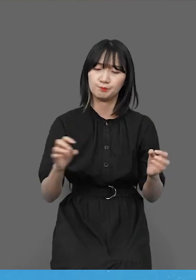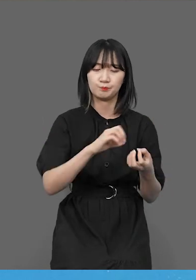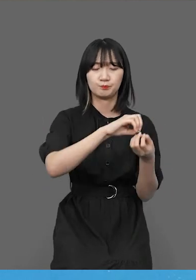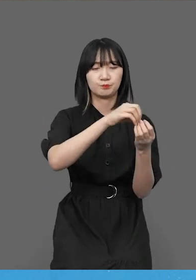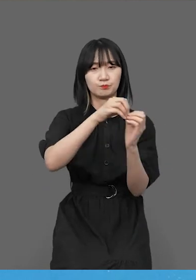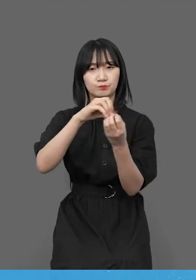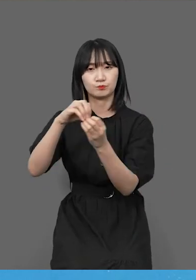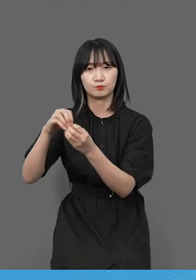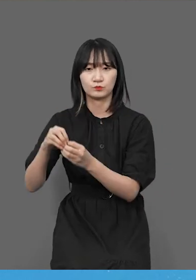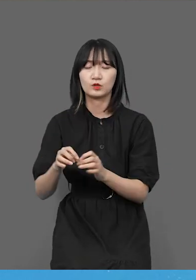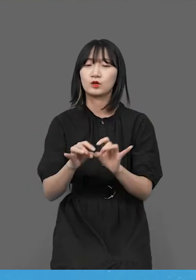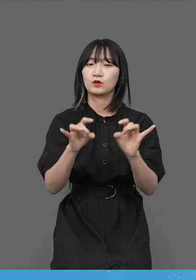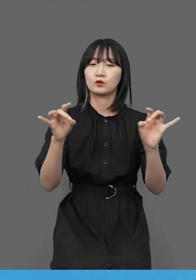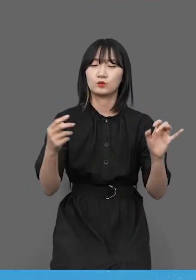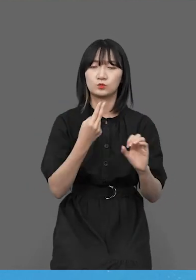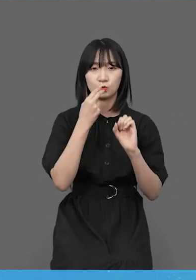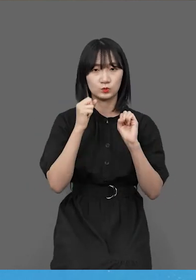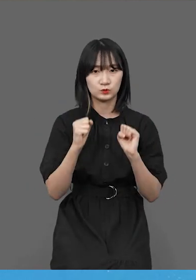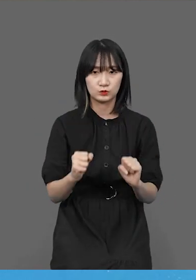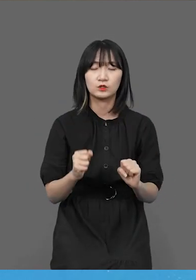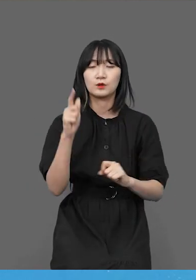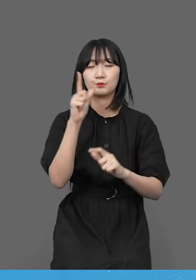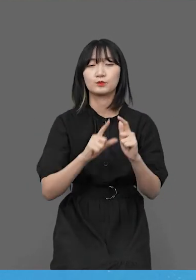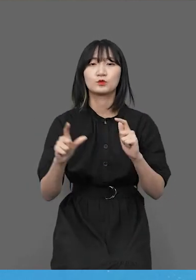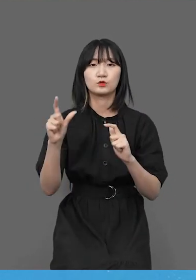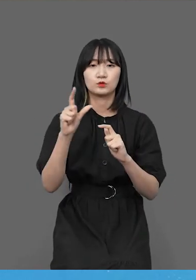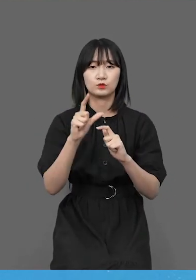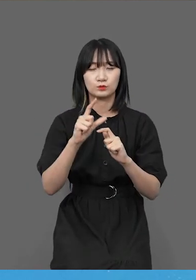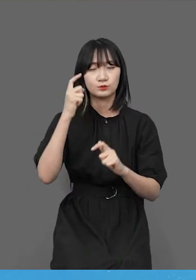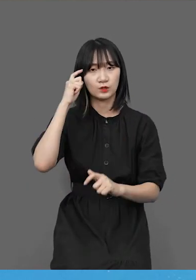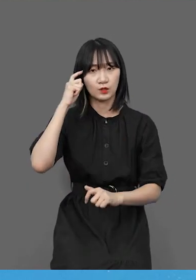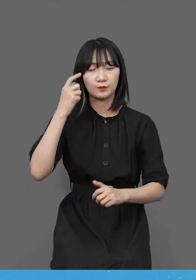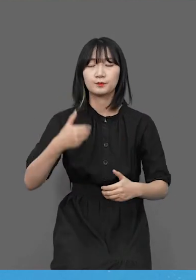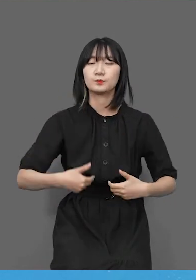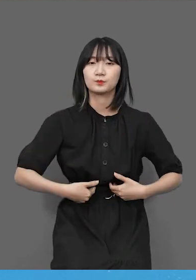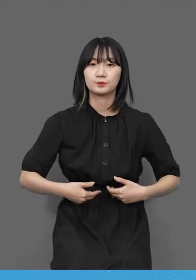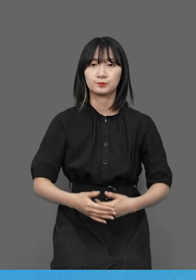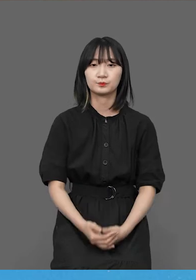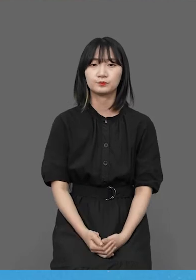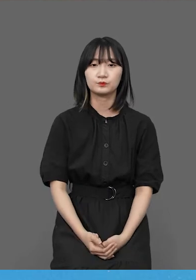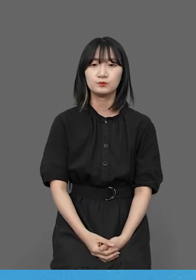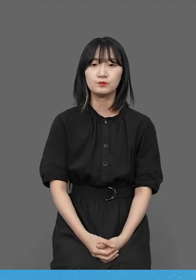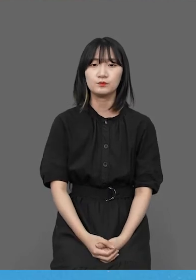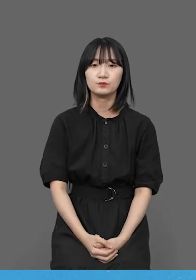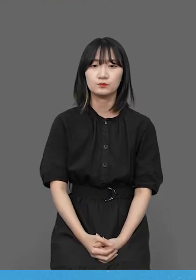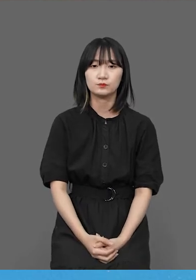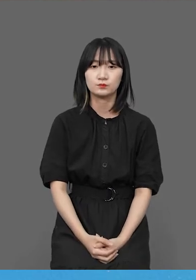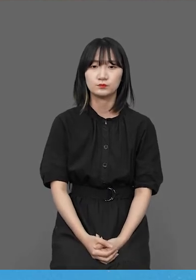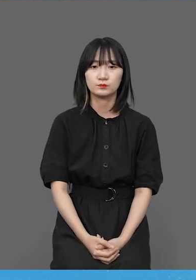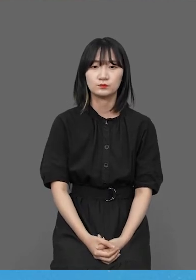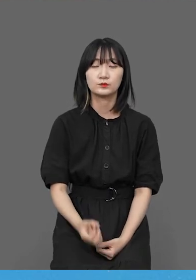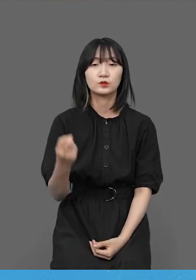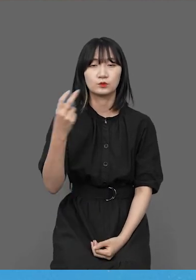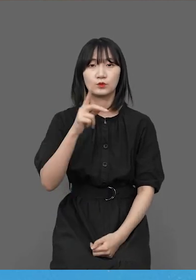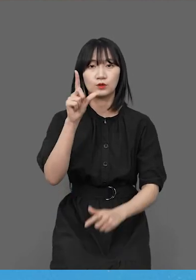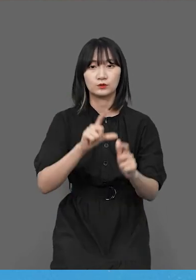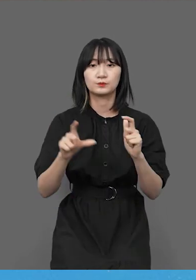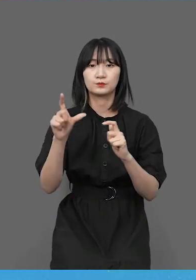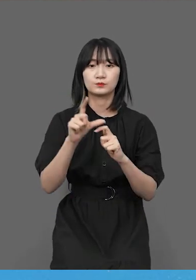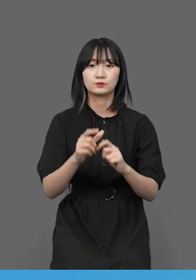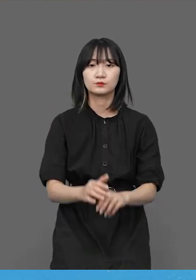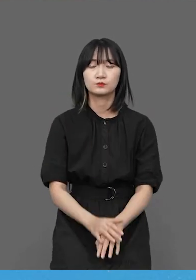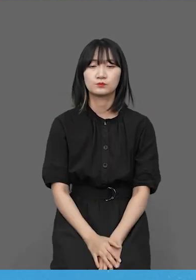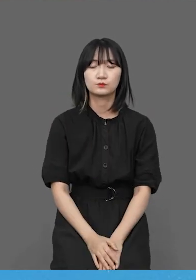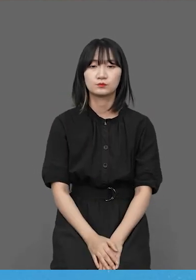만들어진 우리 각자의 존재를 다시 한번 생각해 보시면 좋겠고요. 또 하나는